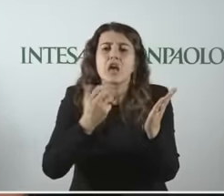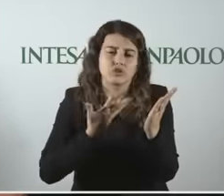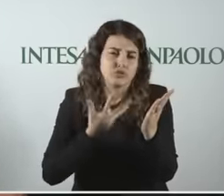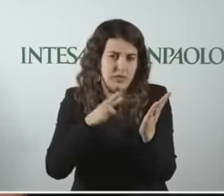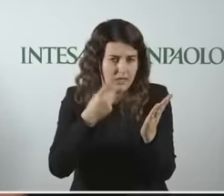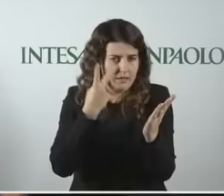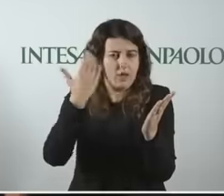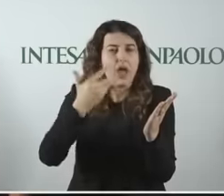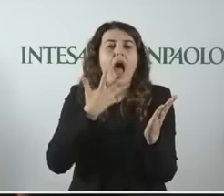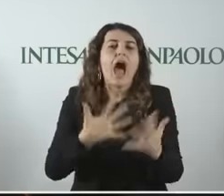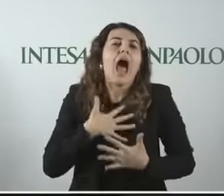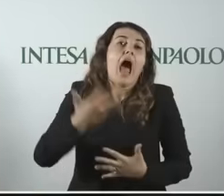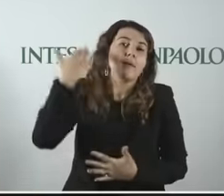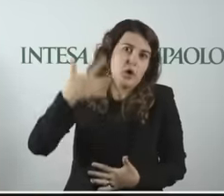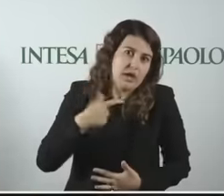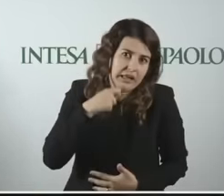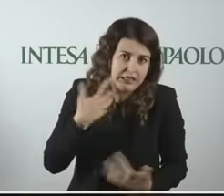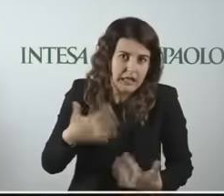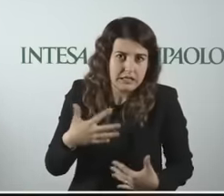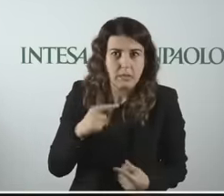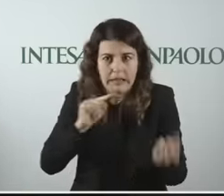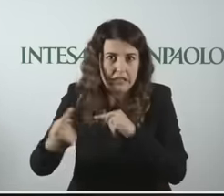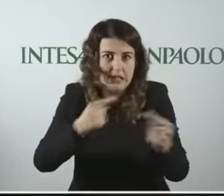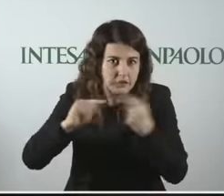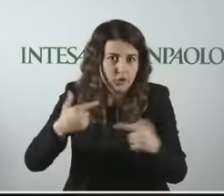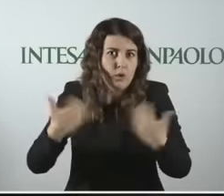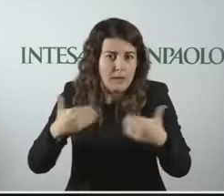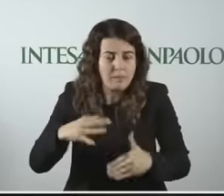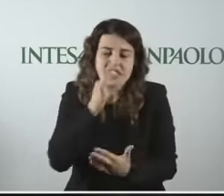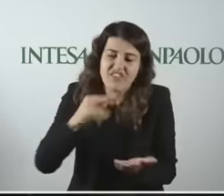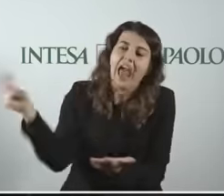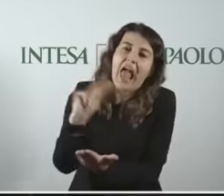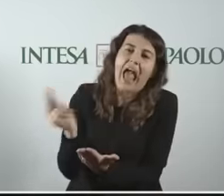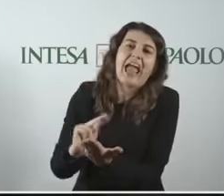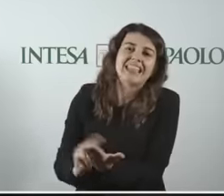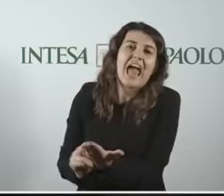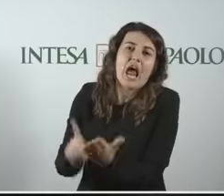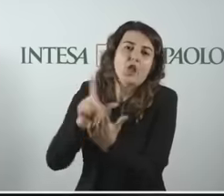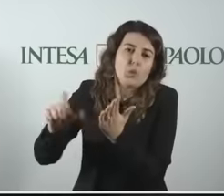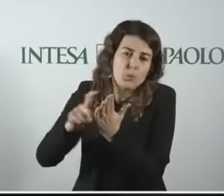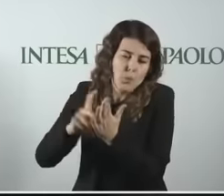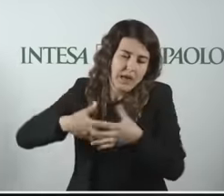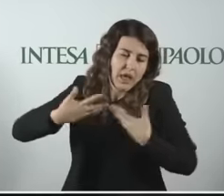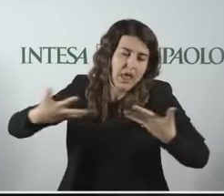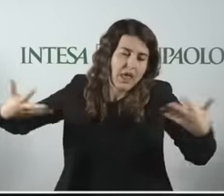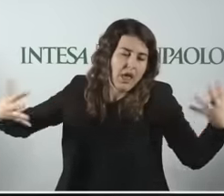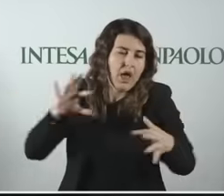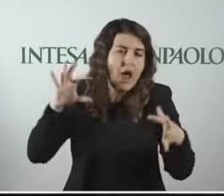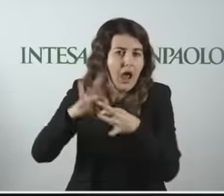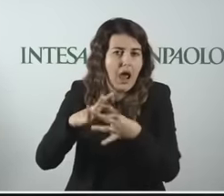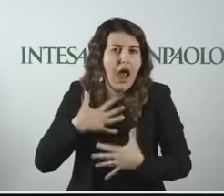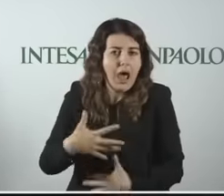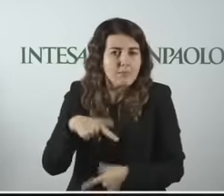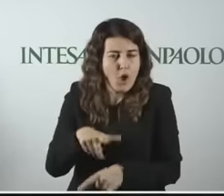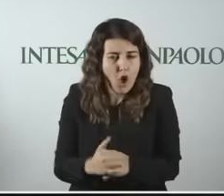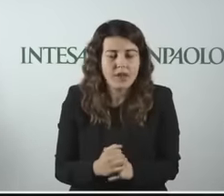capito a loro l'amore gli interessava molto ne discutevano moltissimo quindi hanno una vasta letteratura sull'amore e nel contesto di questa